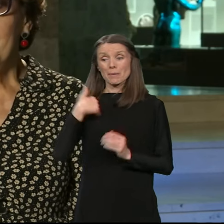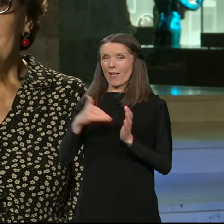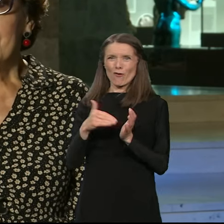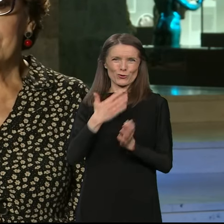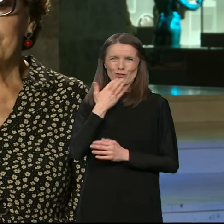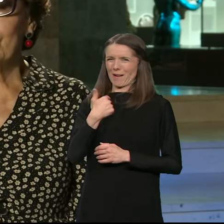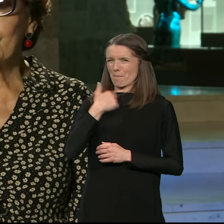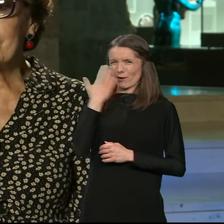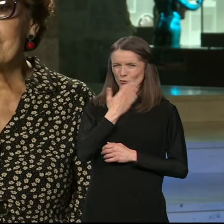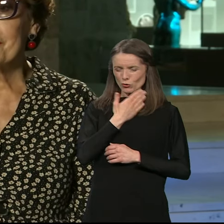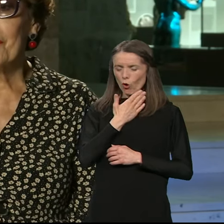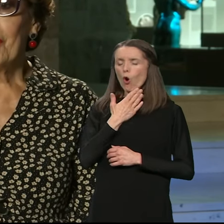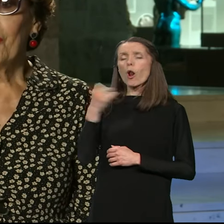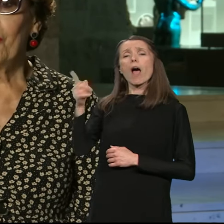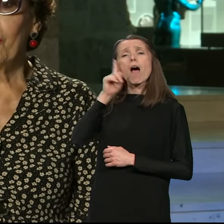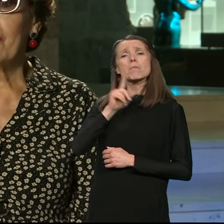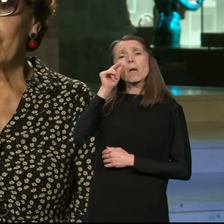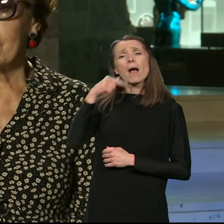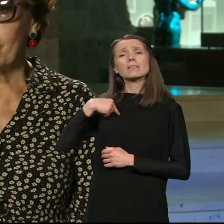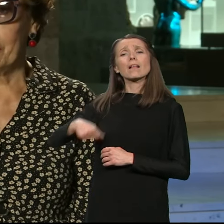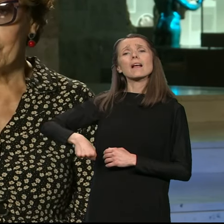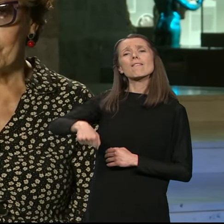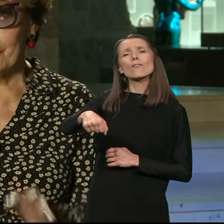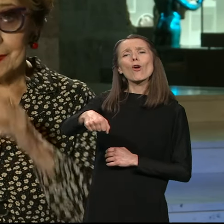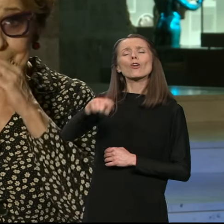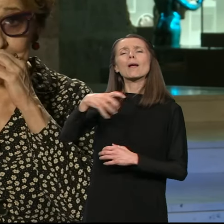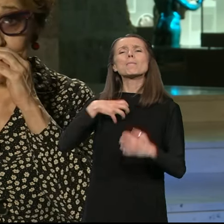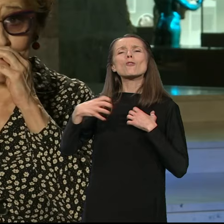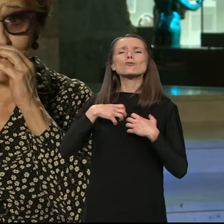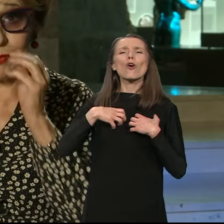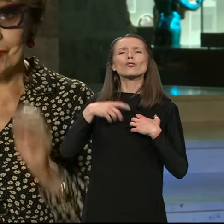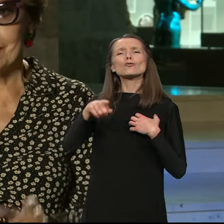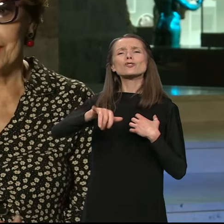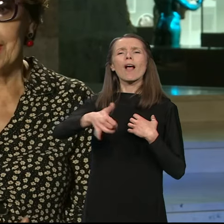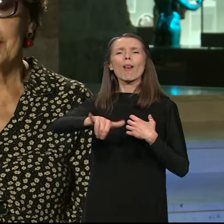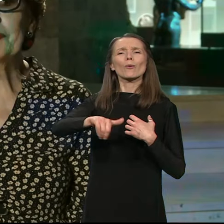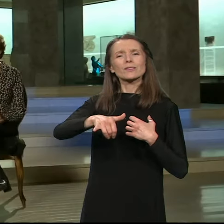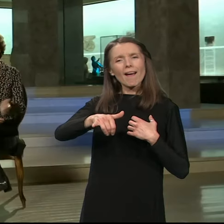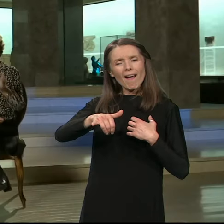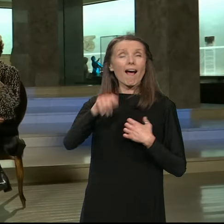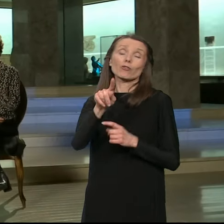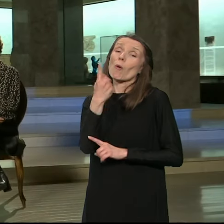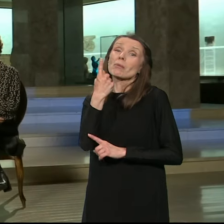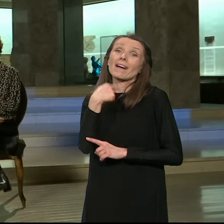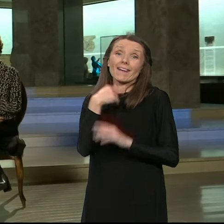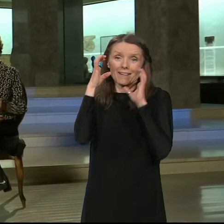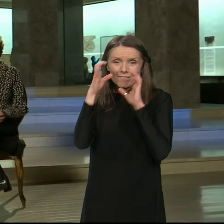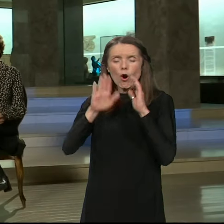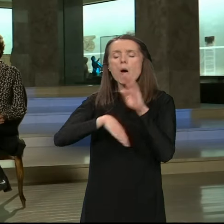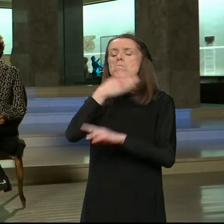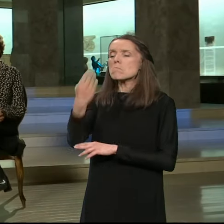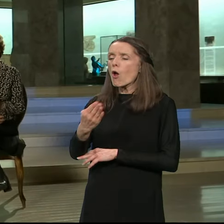školu, vođena sam u Marionetsko pozorište. Znači, to je prvo što sam videla. Posle sam išla u Boška